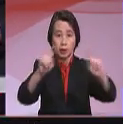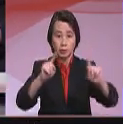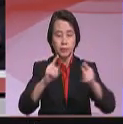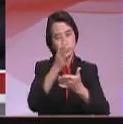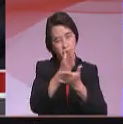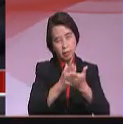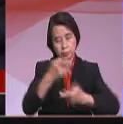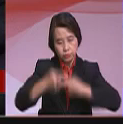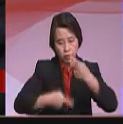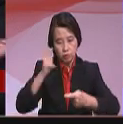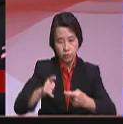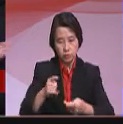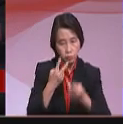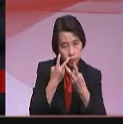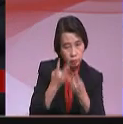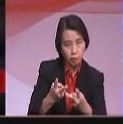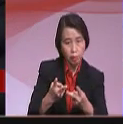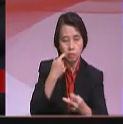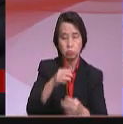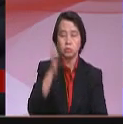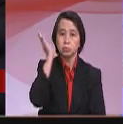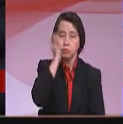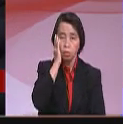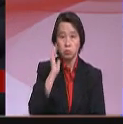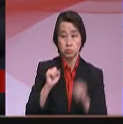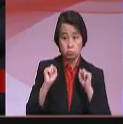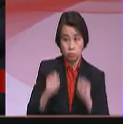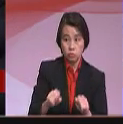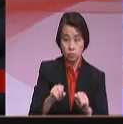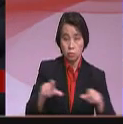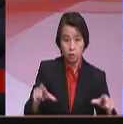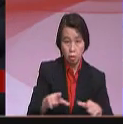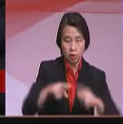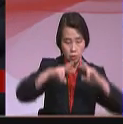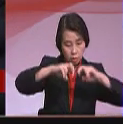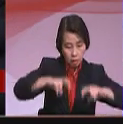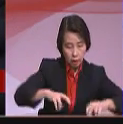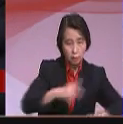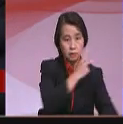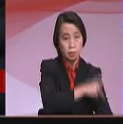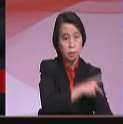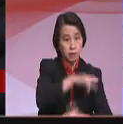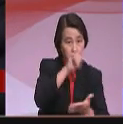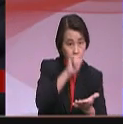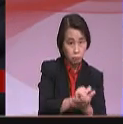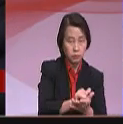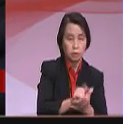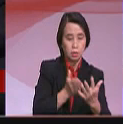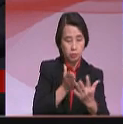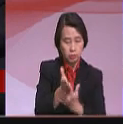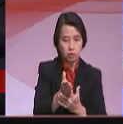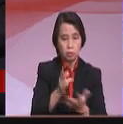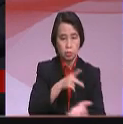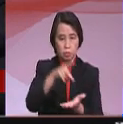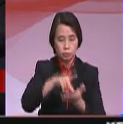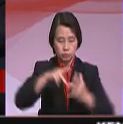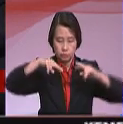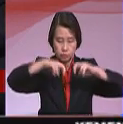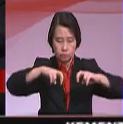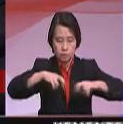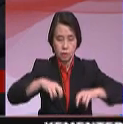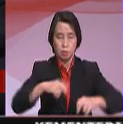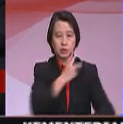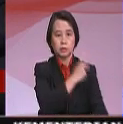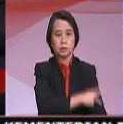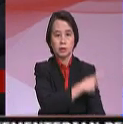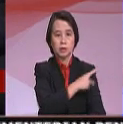proses perlu diambil kira. Ia bagi mengetahui kebolehlaksanaan kajian klinikal tersebut menerusi Pusat Penyelidikan